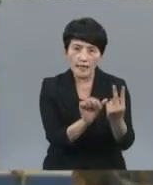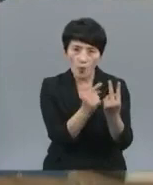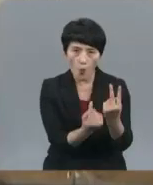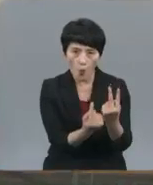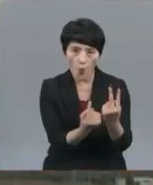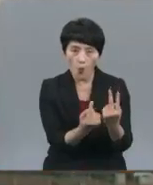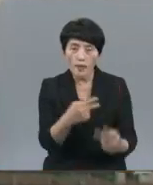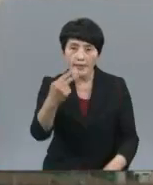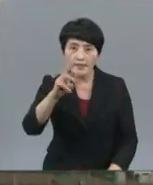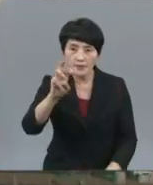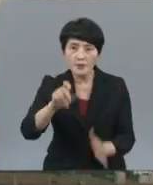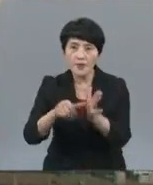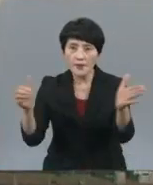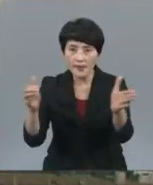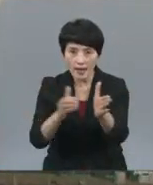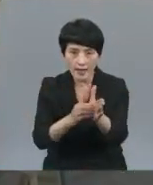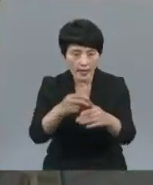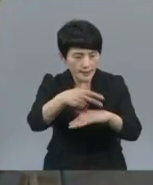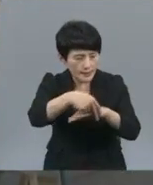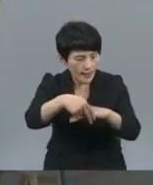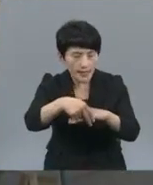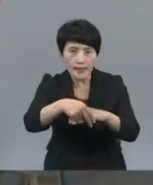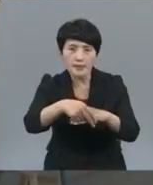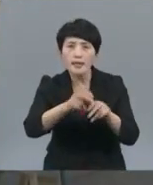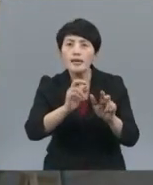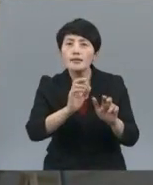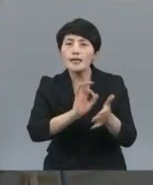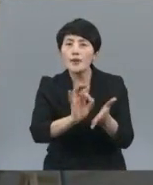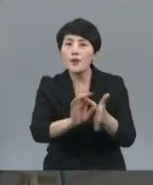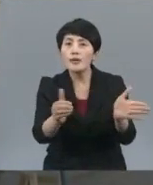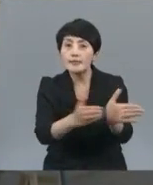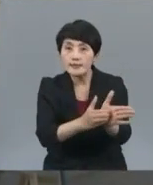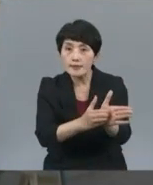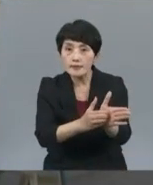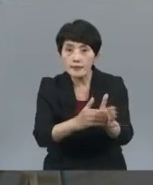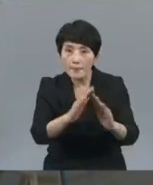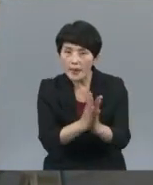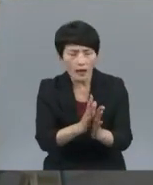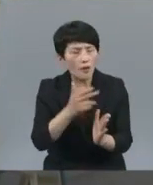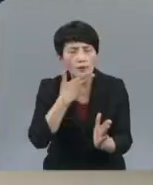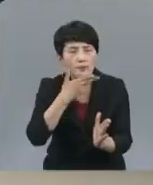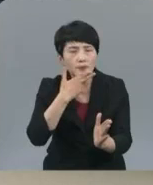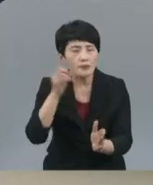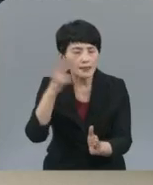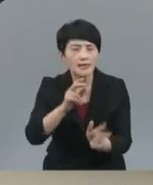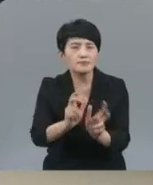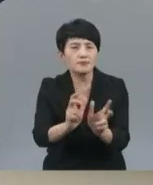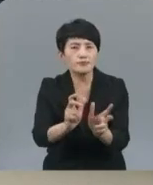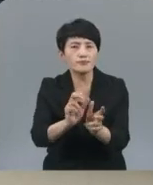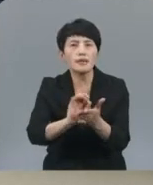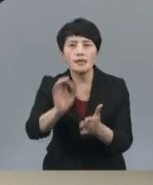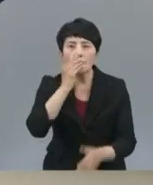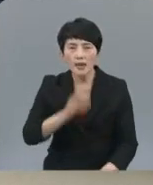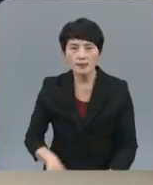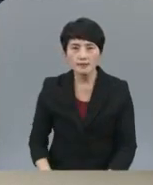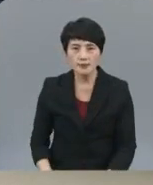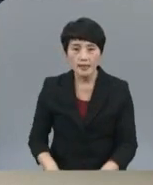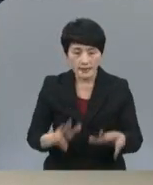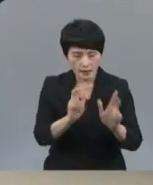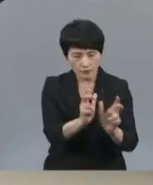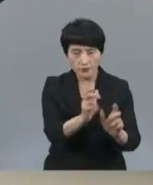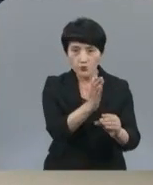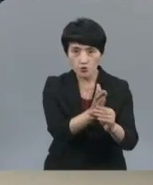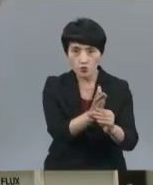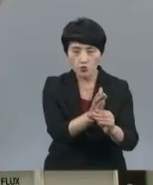và số 4 Chỉ cần được Ủy ban An toàn năng lượng nguyên tử cấp phép xây dựng là có thể được Khởi công dự kiến nhà máy số 3 sẽ được hoàn công vào năm